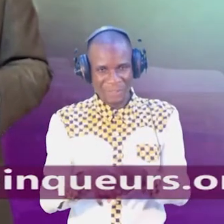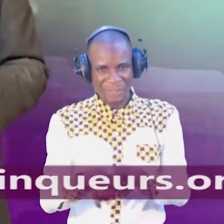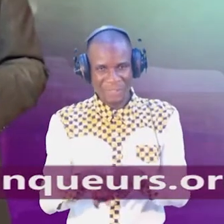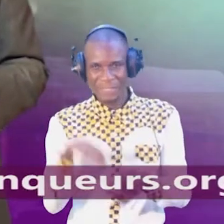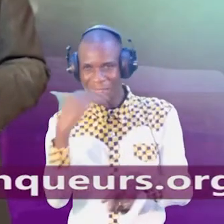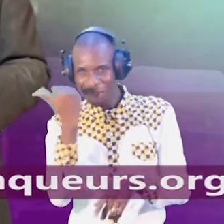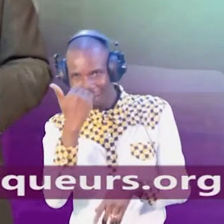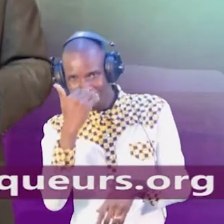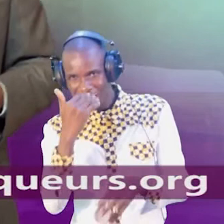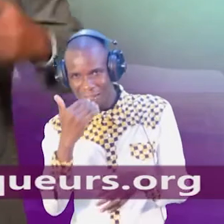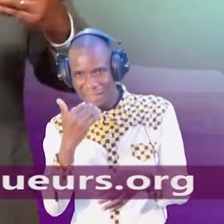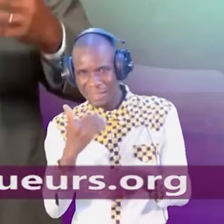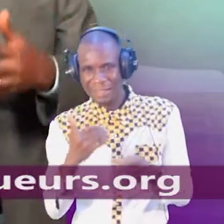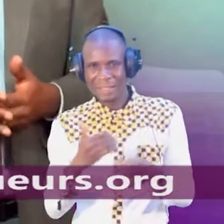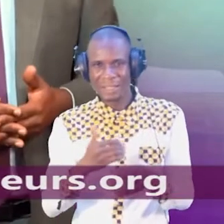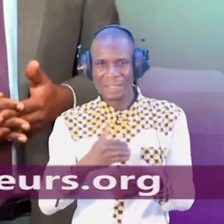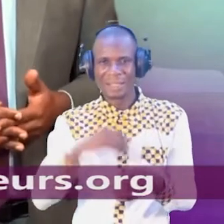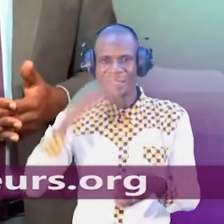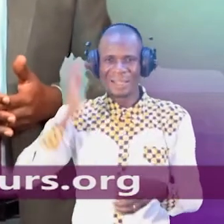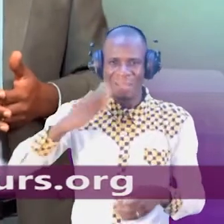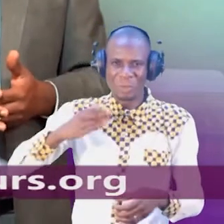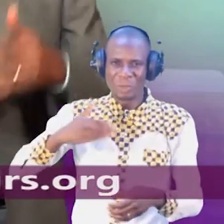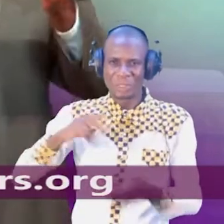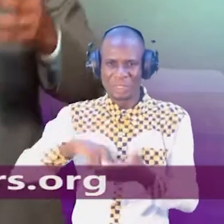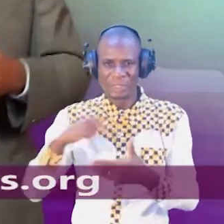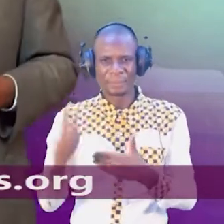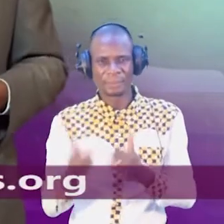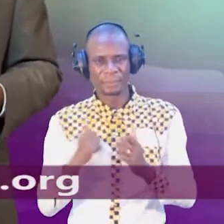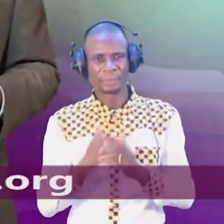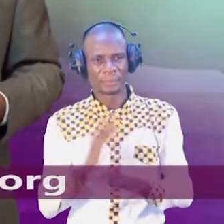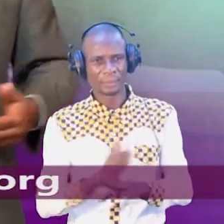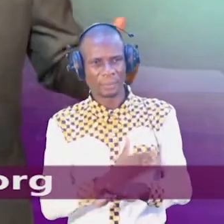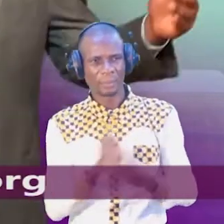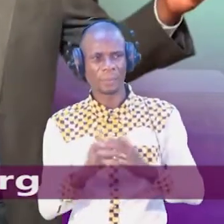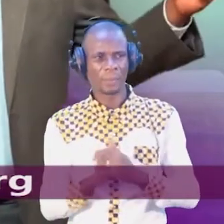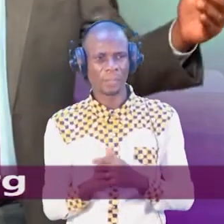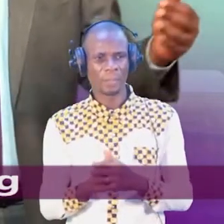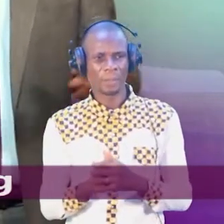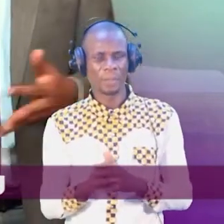bazali koboya kondimela ye, baboyi pe kopesa ye esika na ye lokola